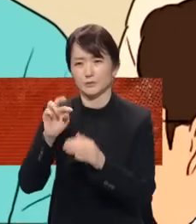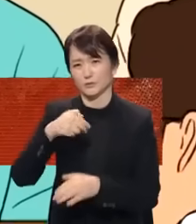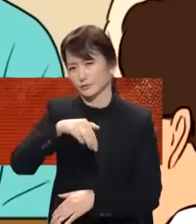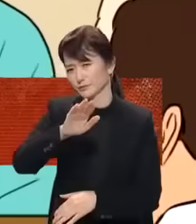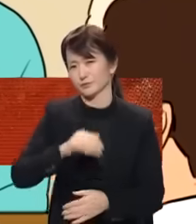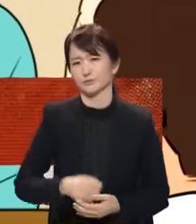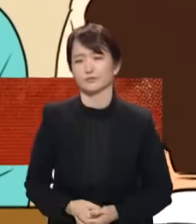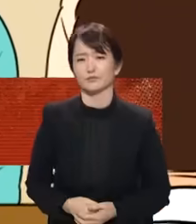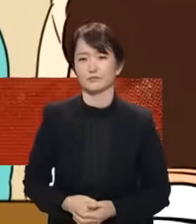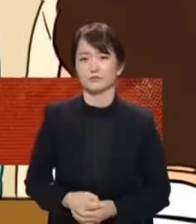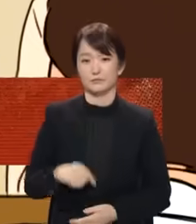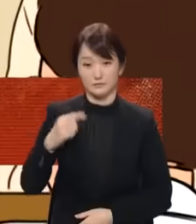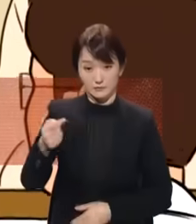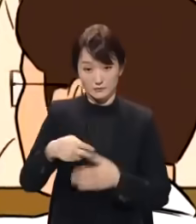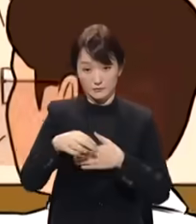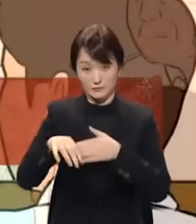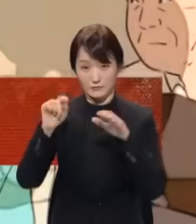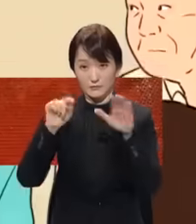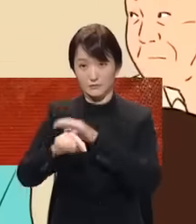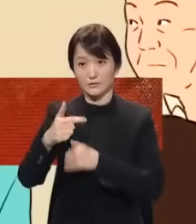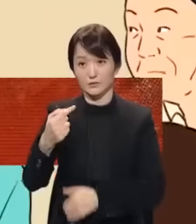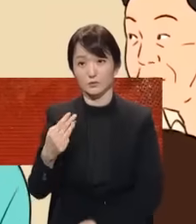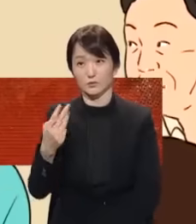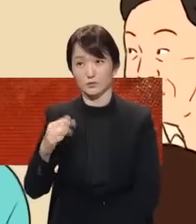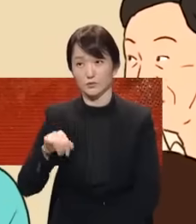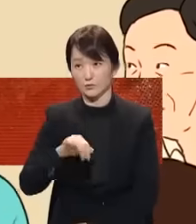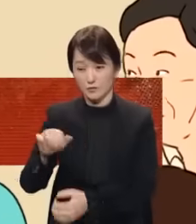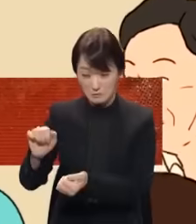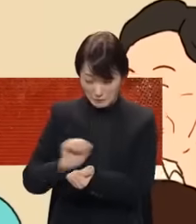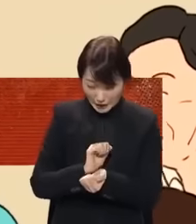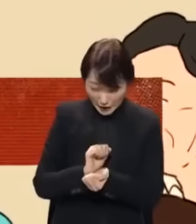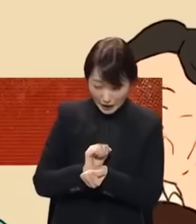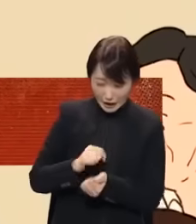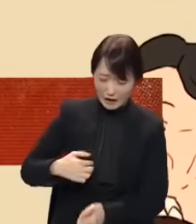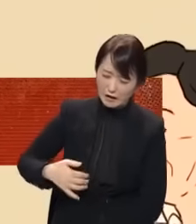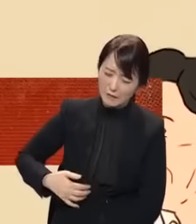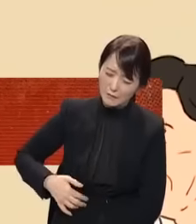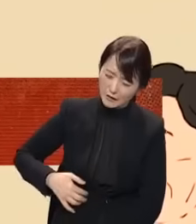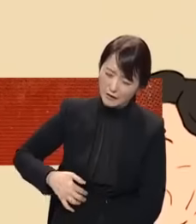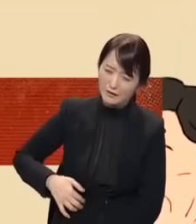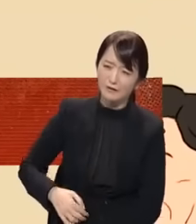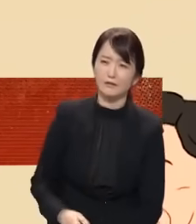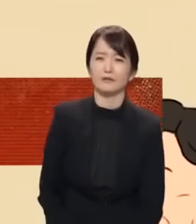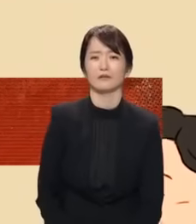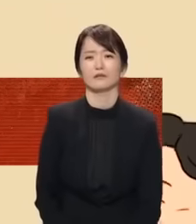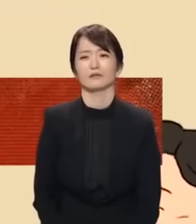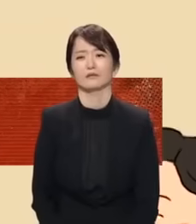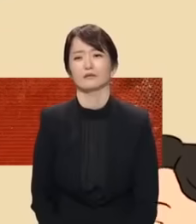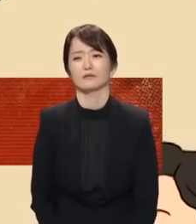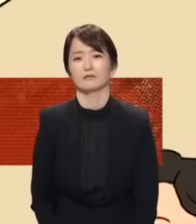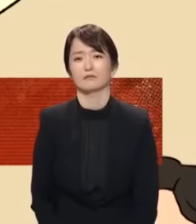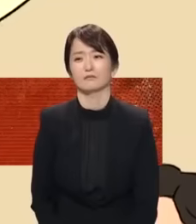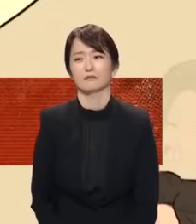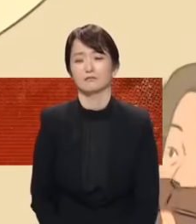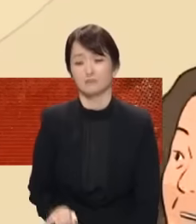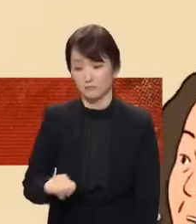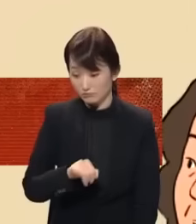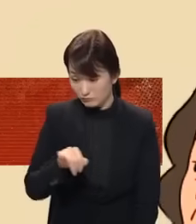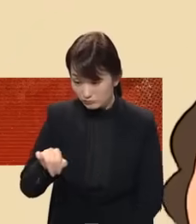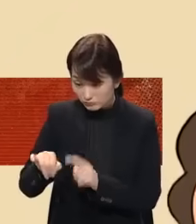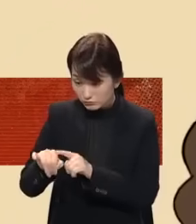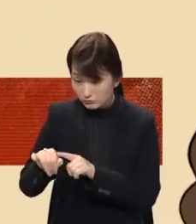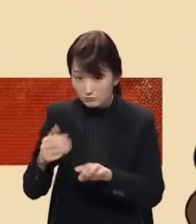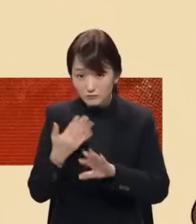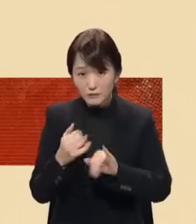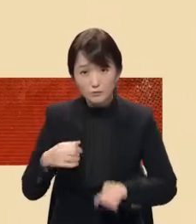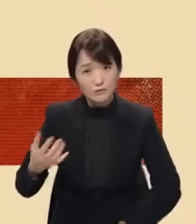겁니다. 그리고 다음날 병원 갔더니 노로바이러스 때문에 탈이 났다라고 얘기를 했다라는 거예요. 근데 다른 바이러스면 사실 다른 사람들도